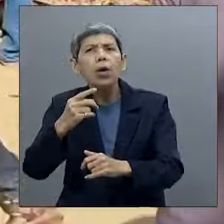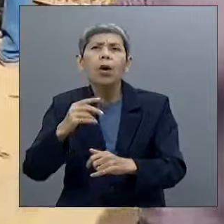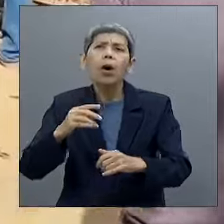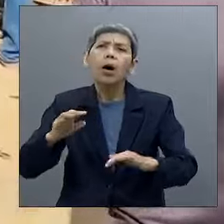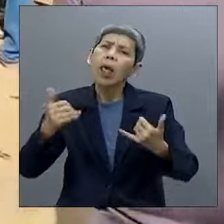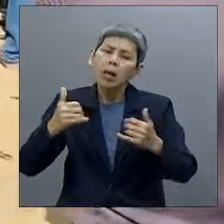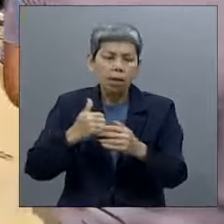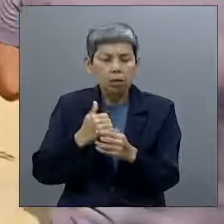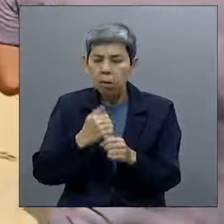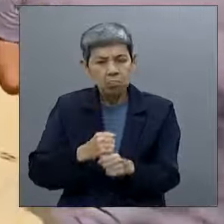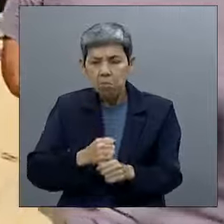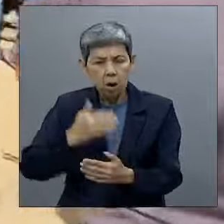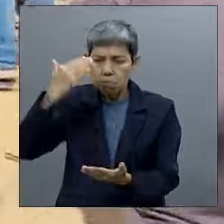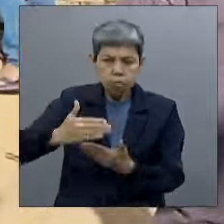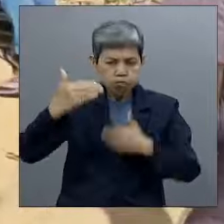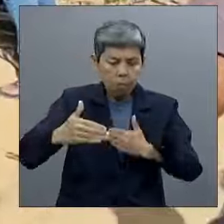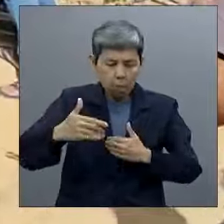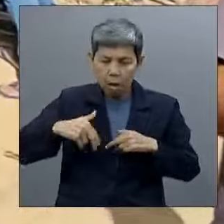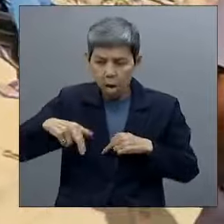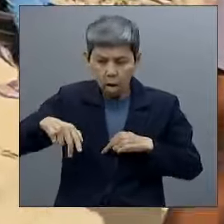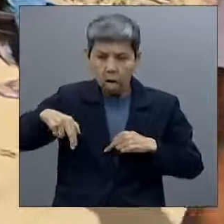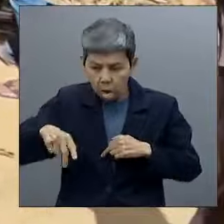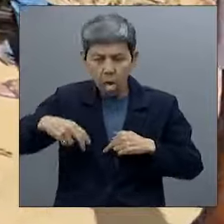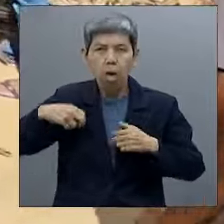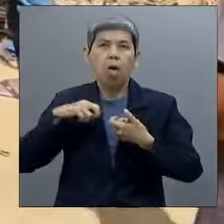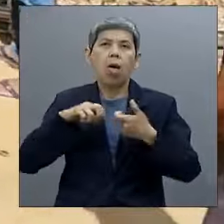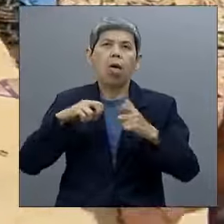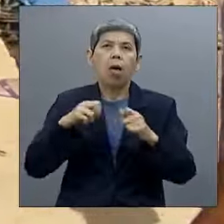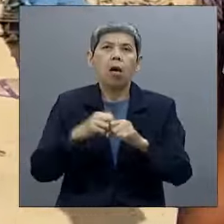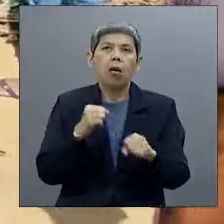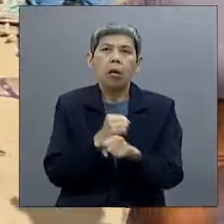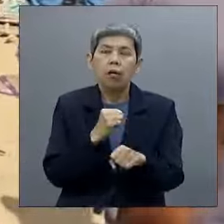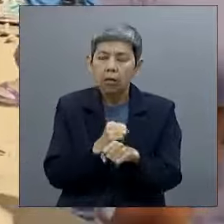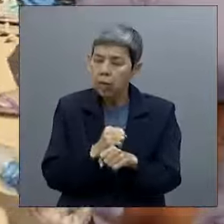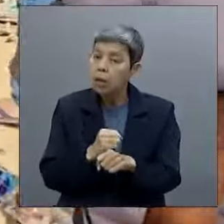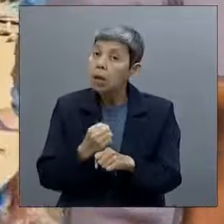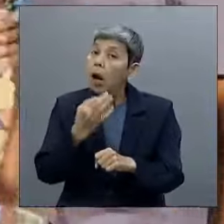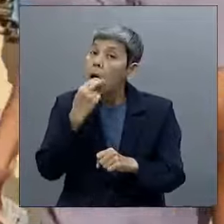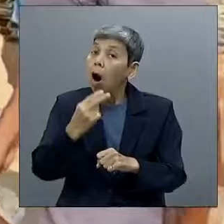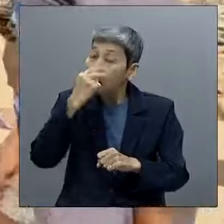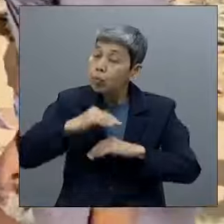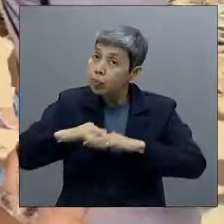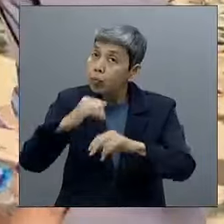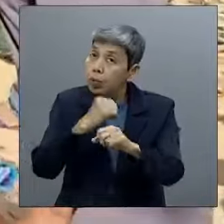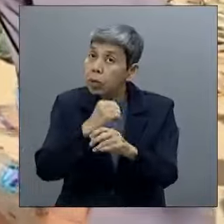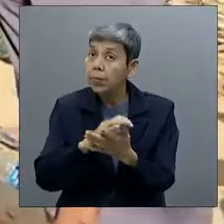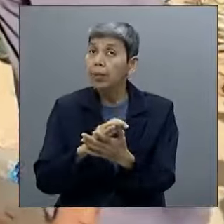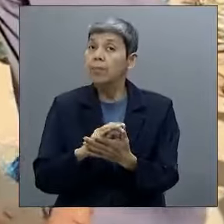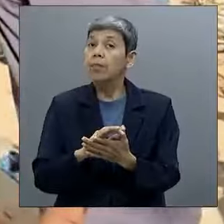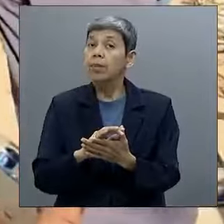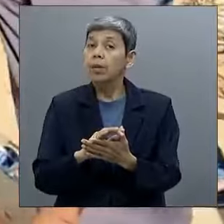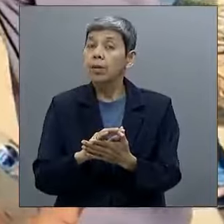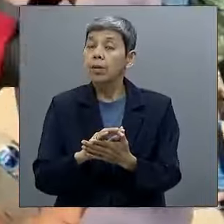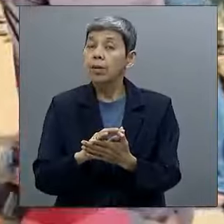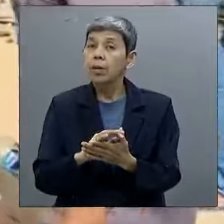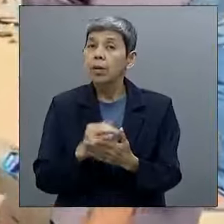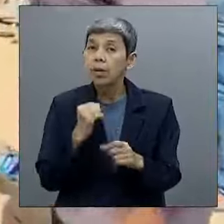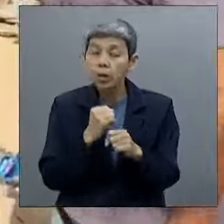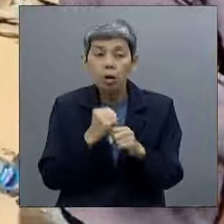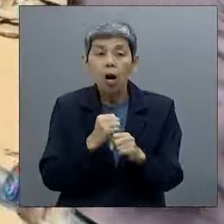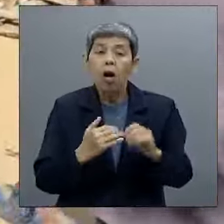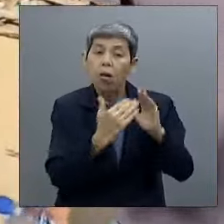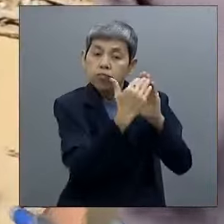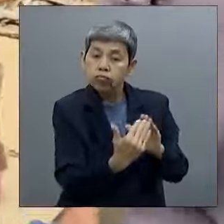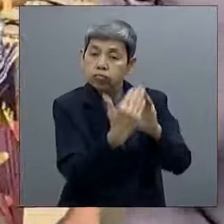กั้นหมดแล้วตอนนี้อยากให้รัฐจัดสรรพื้นที่ที่เป็นพื้นที่สาธารณะหรือว่าบังคับวิลล่าต่าง